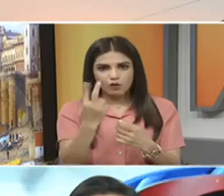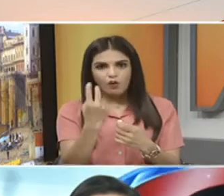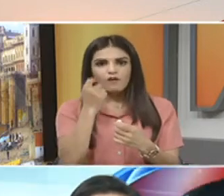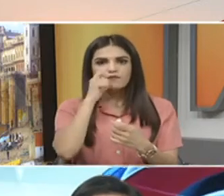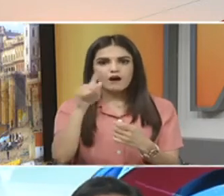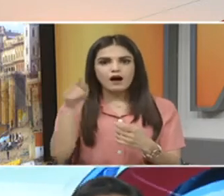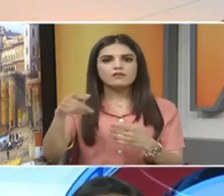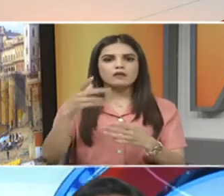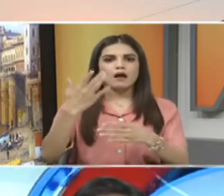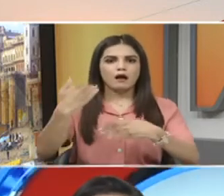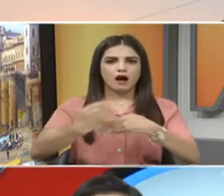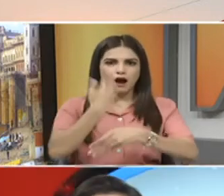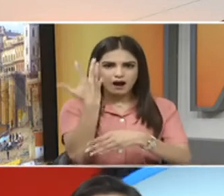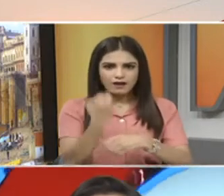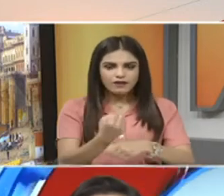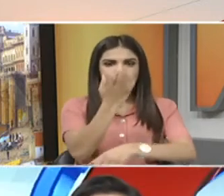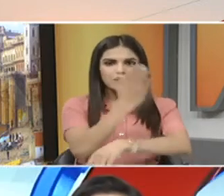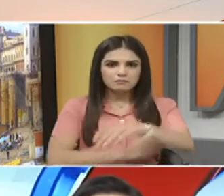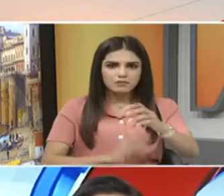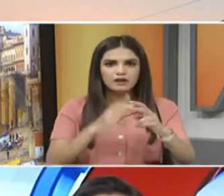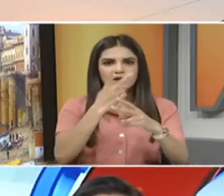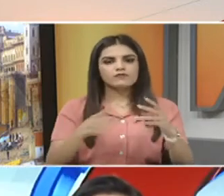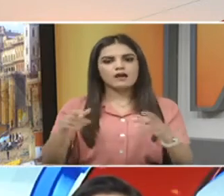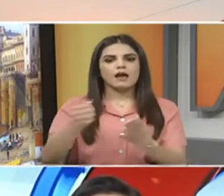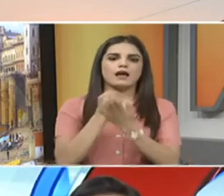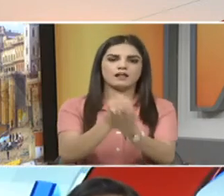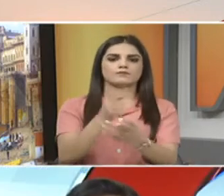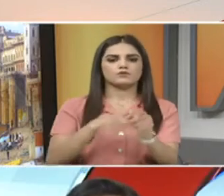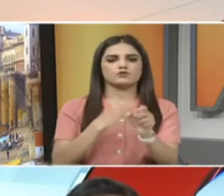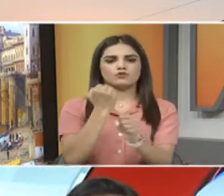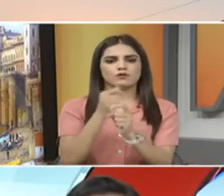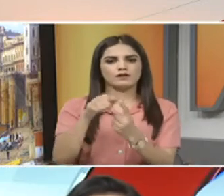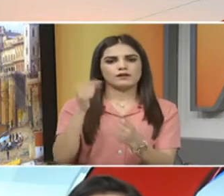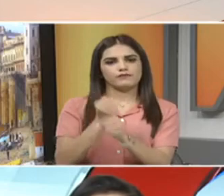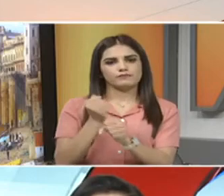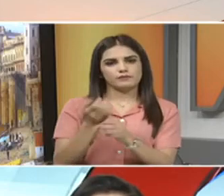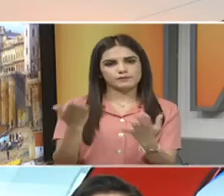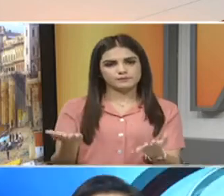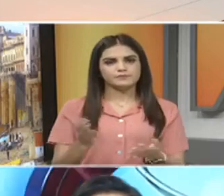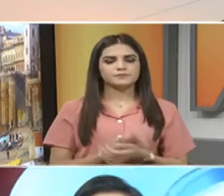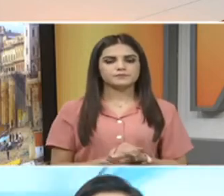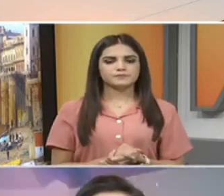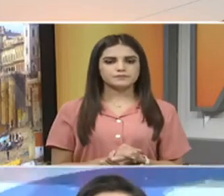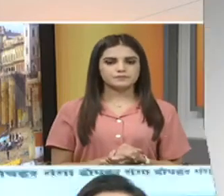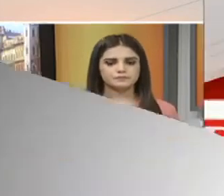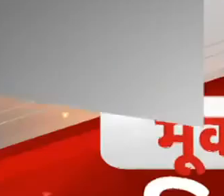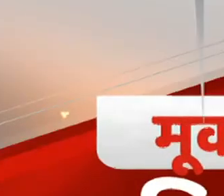किसी असाध्य रोग से पीड़ित हैं, उन बच्चों को भी मदद देगी योगी सरकार।